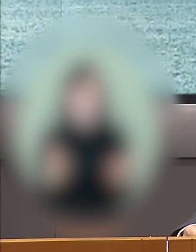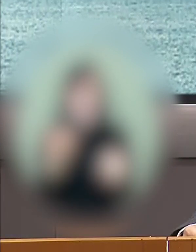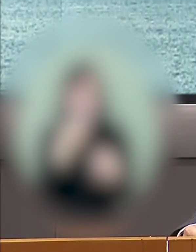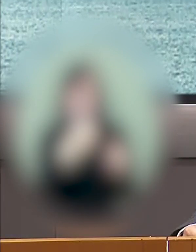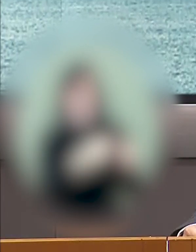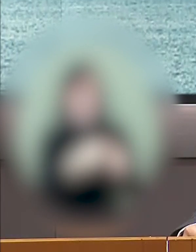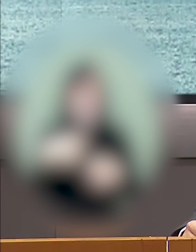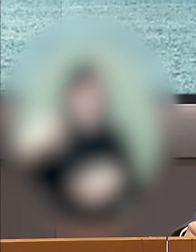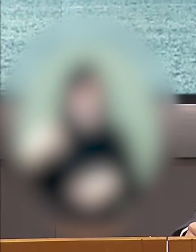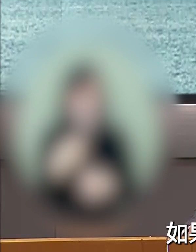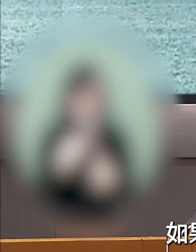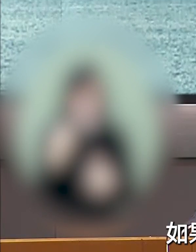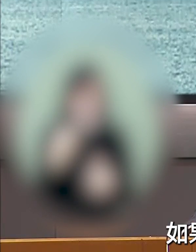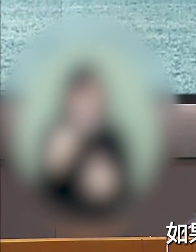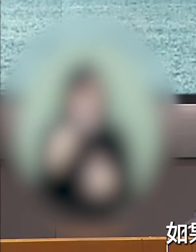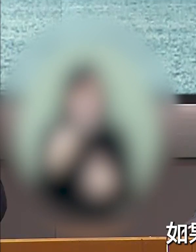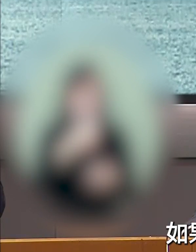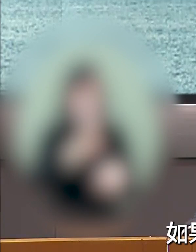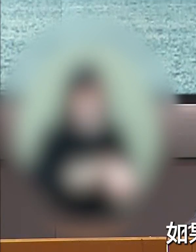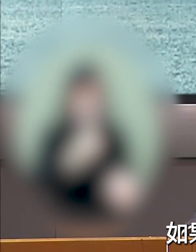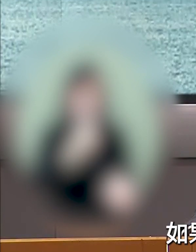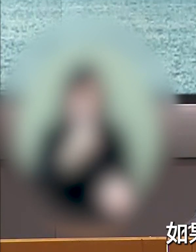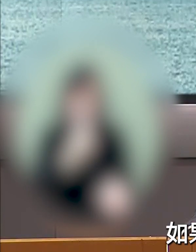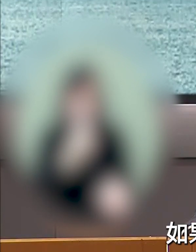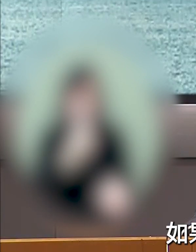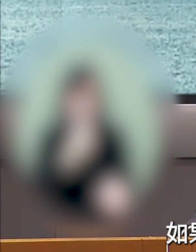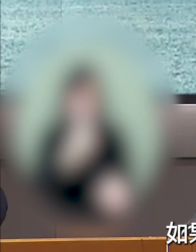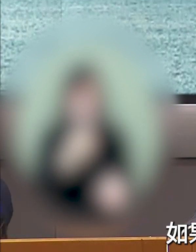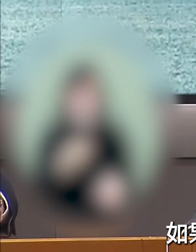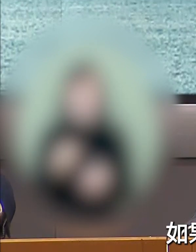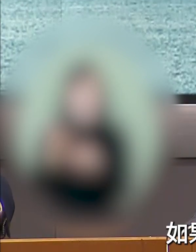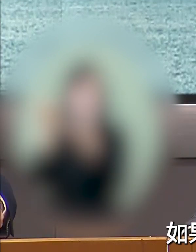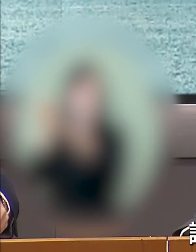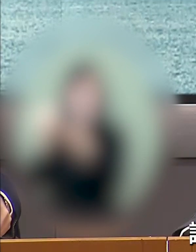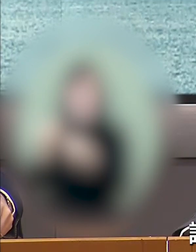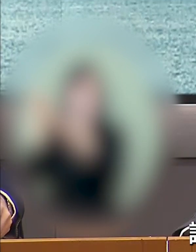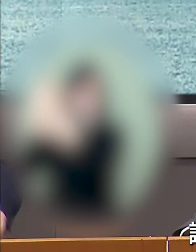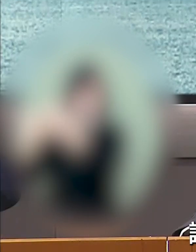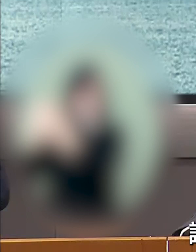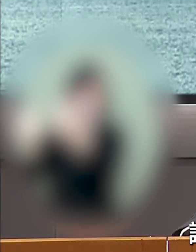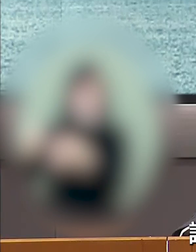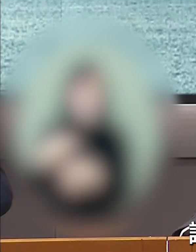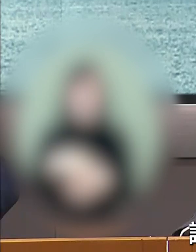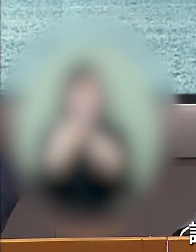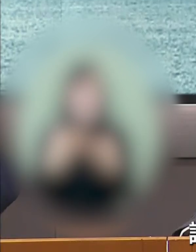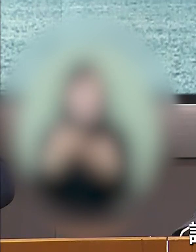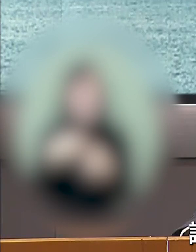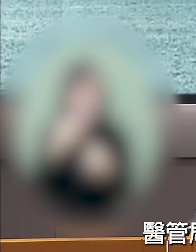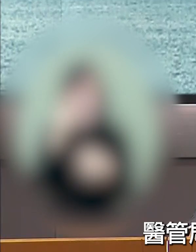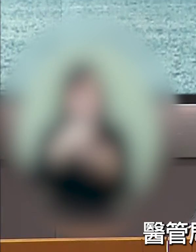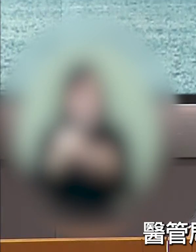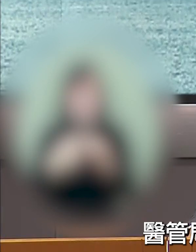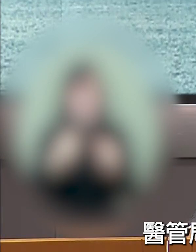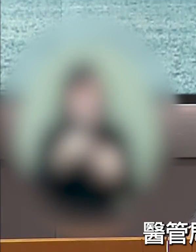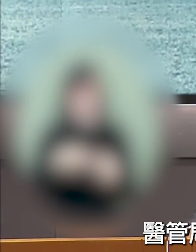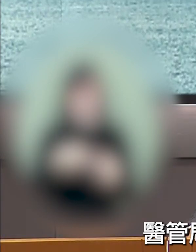第一時間如果有個陽性的結果是向我們去呈報，等到我們中心可以盡快跟進。醫